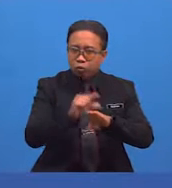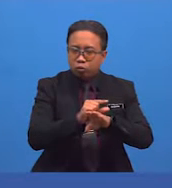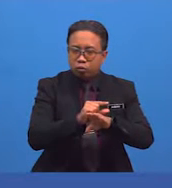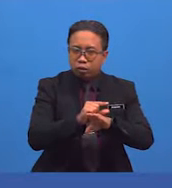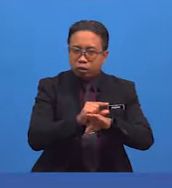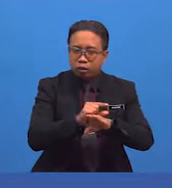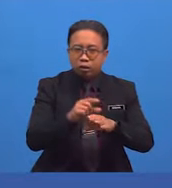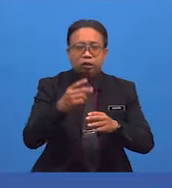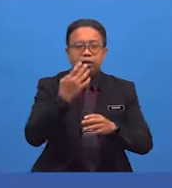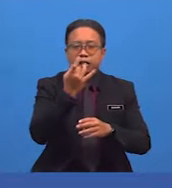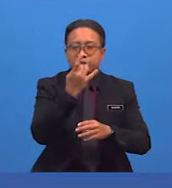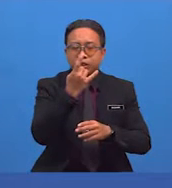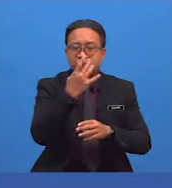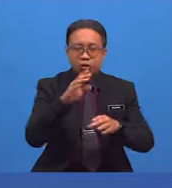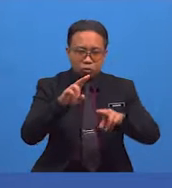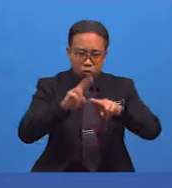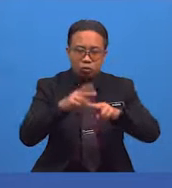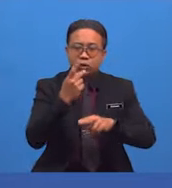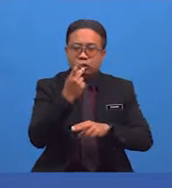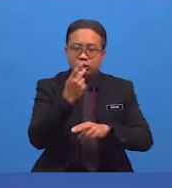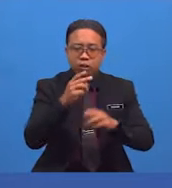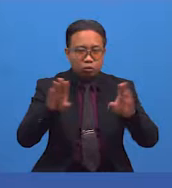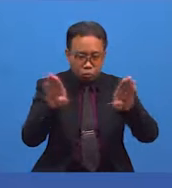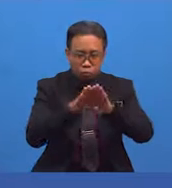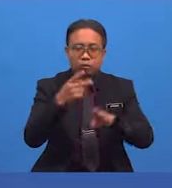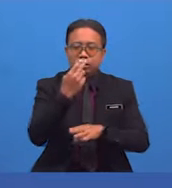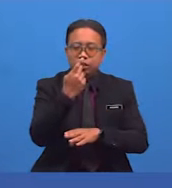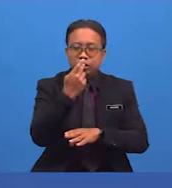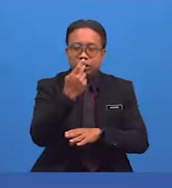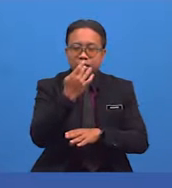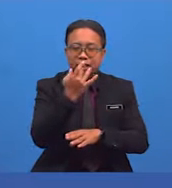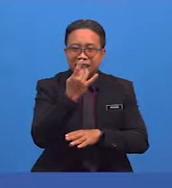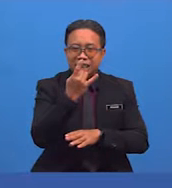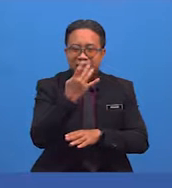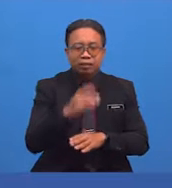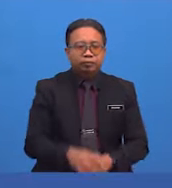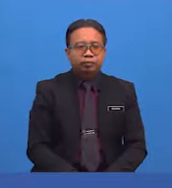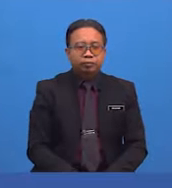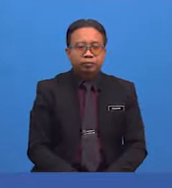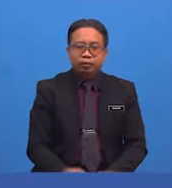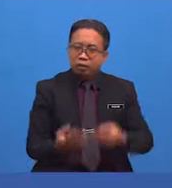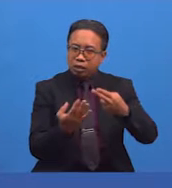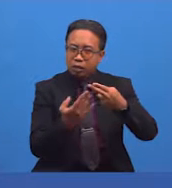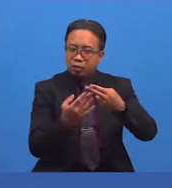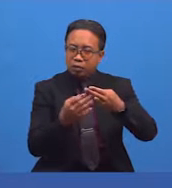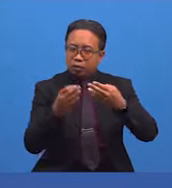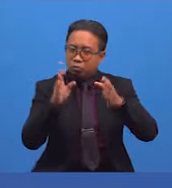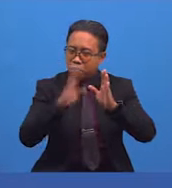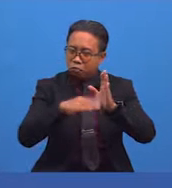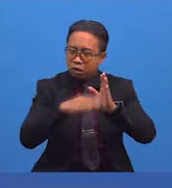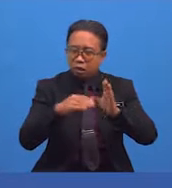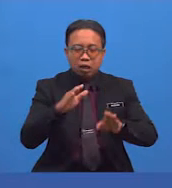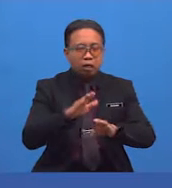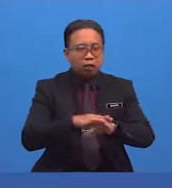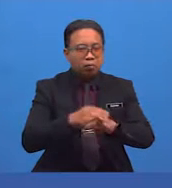menggunakan penutup kaca. Ini kerana kaca adalah penebat haba yang dapat